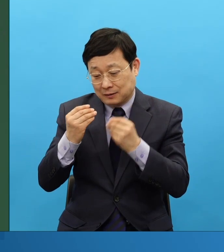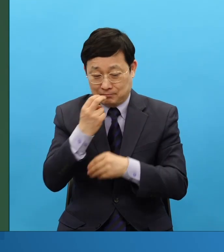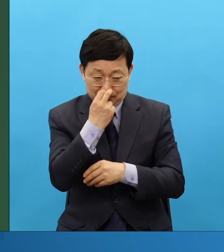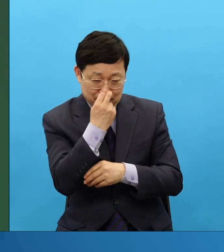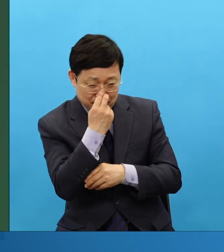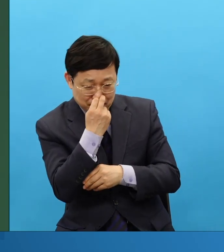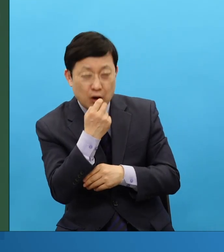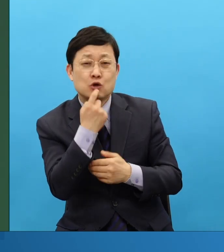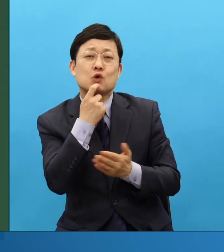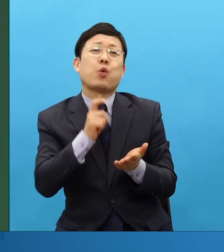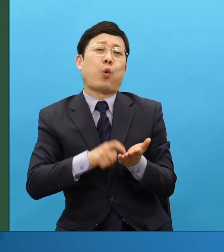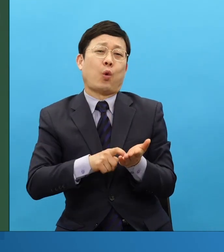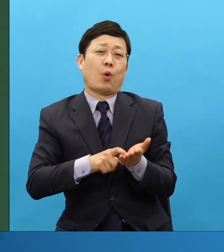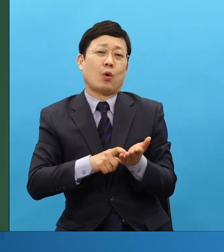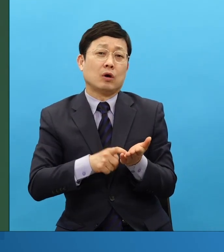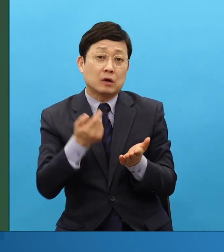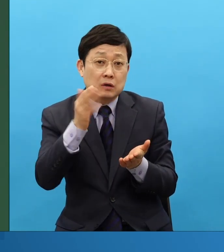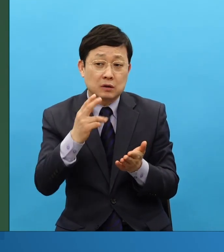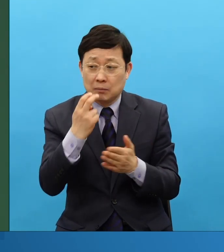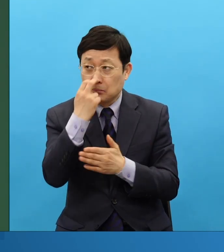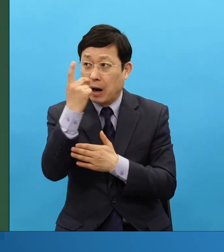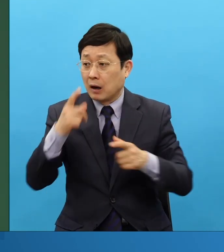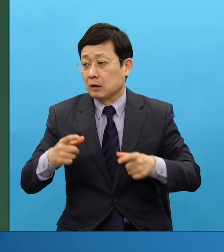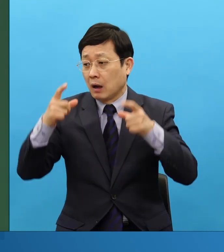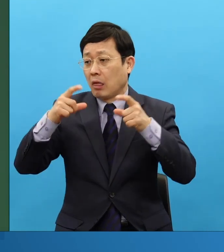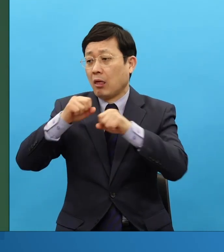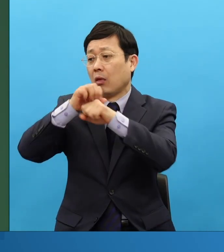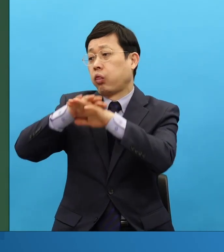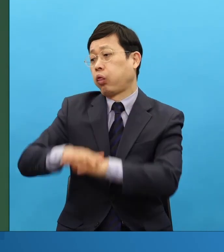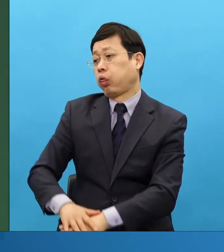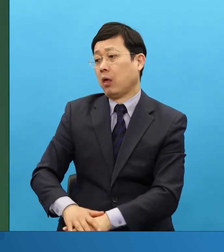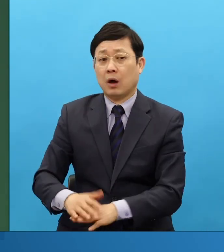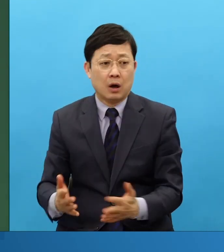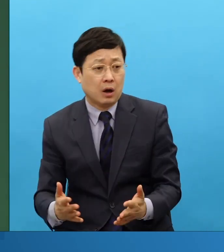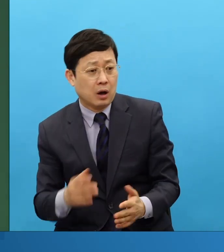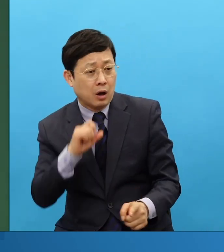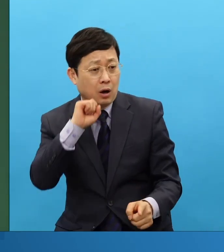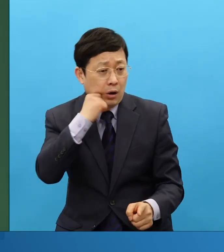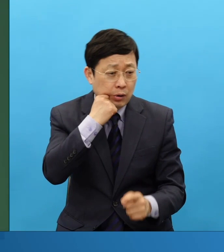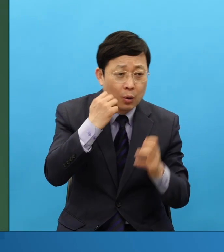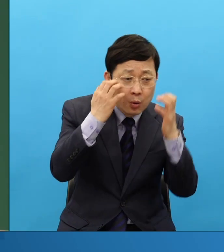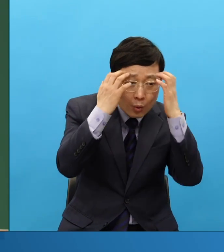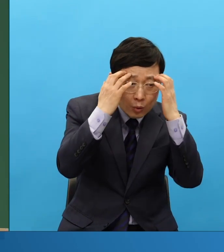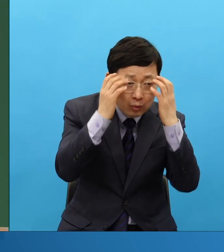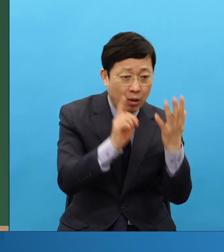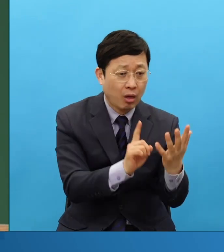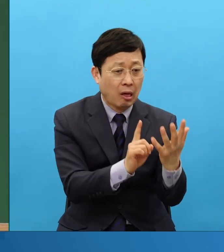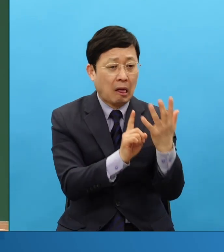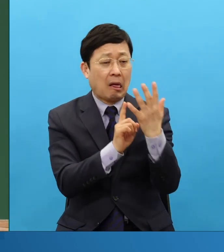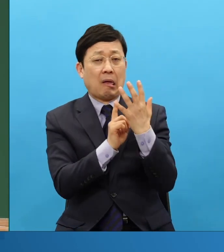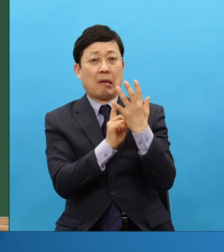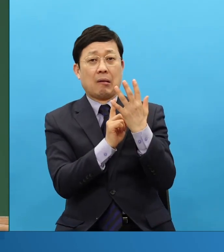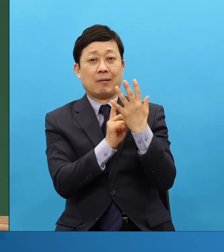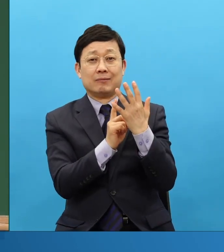만들면 이유 없이 어려운 겁니다. And if you can't make this without any reason, it becomes very difficult.